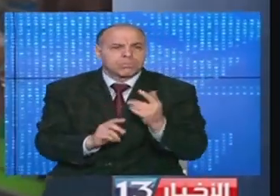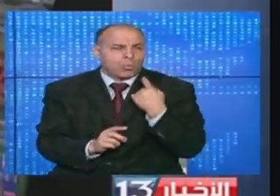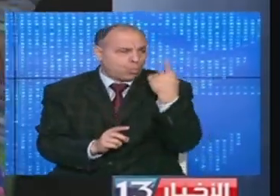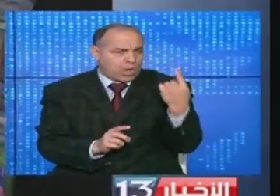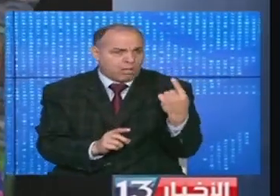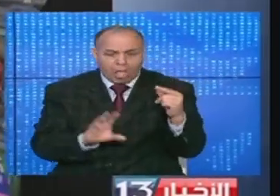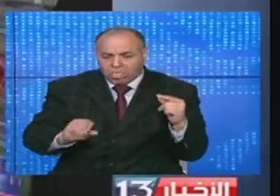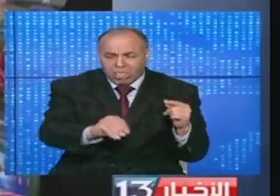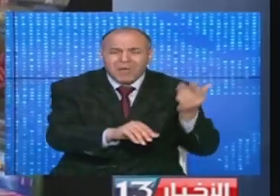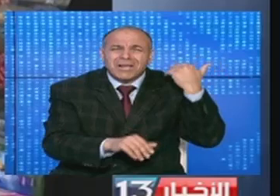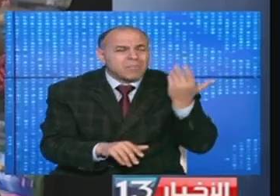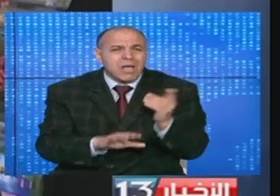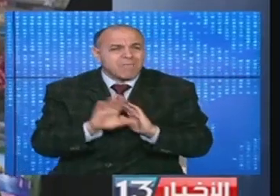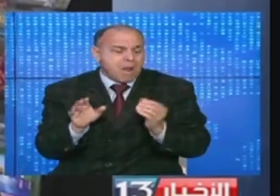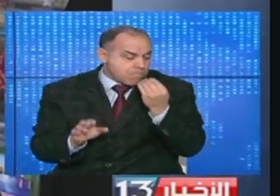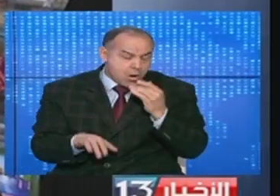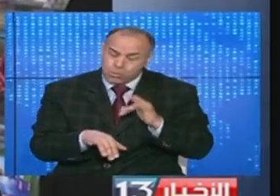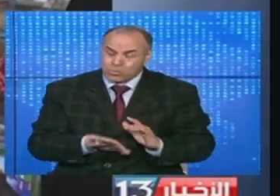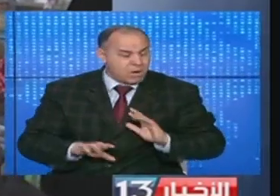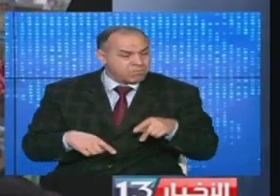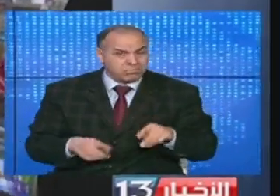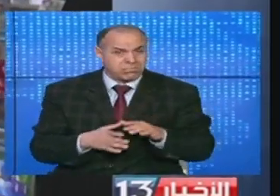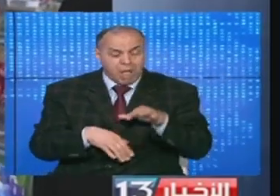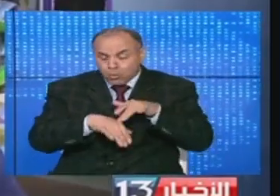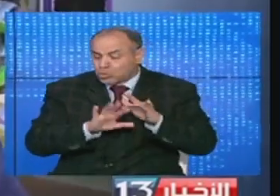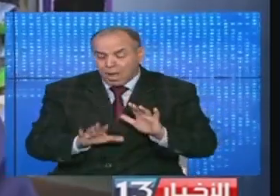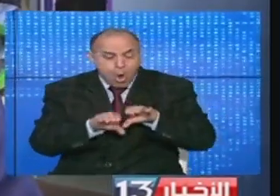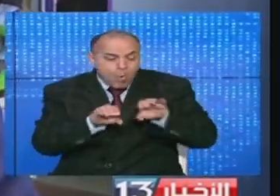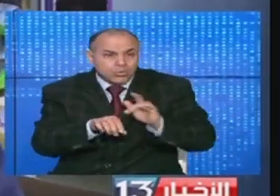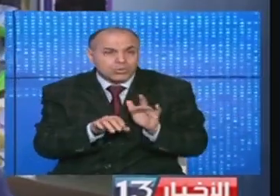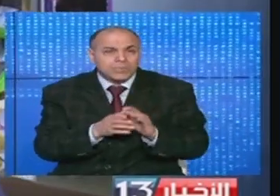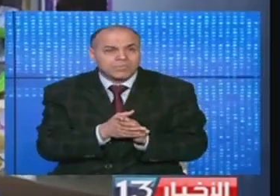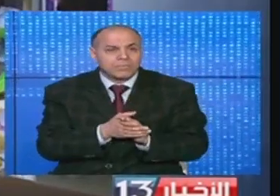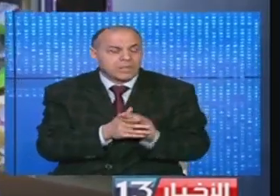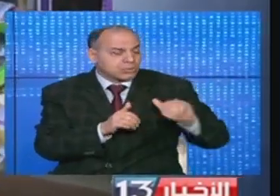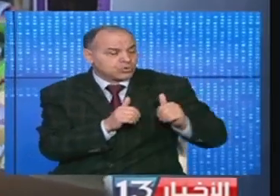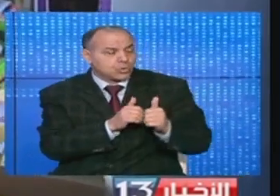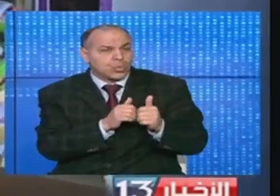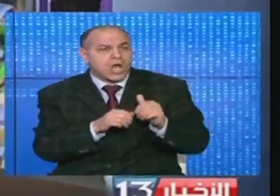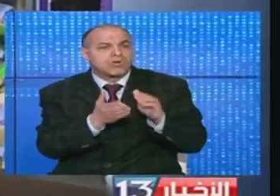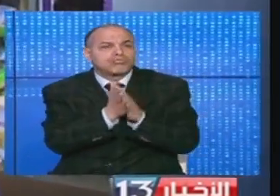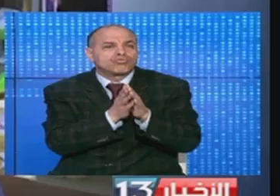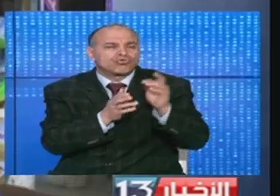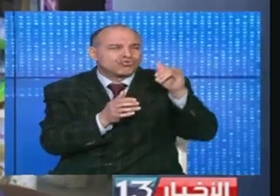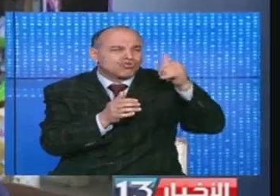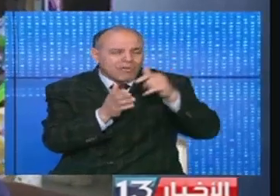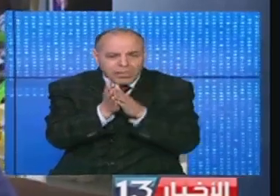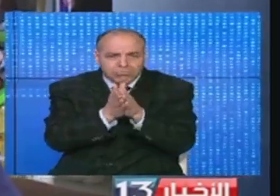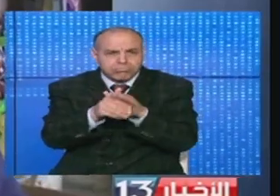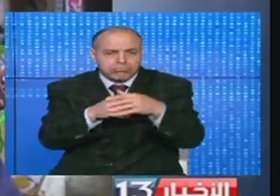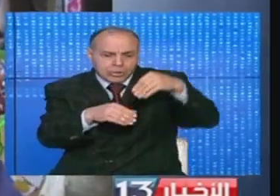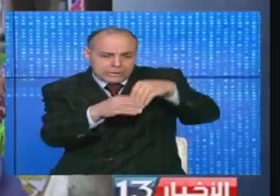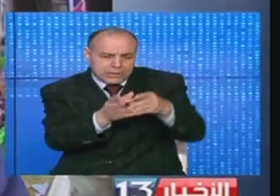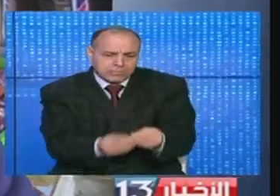الحاجات اللي الخبز بدانا مبلوله بالجمال والوحده ونظره في